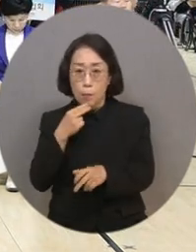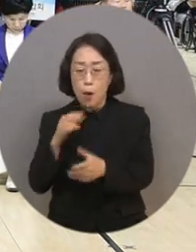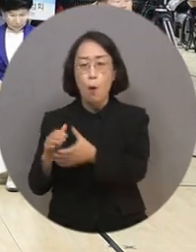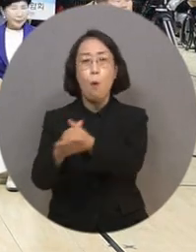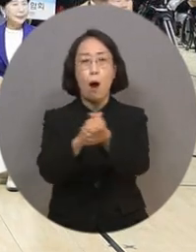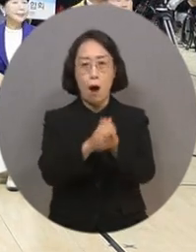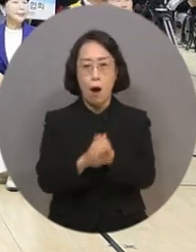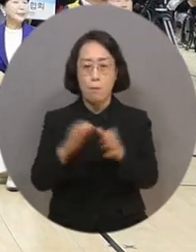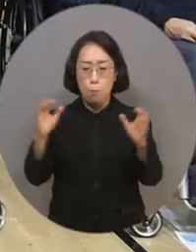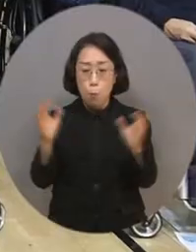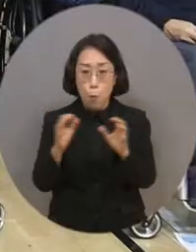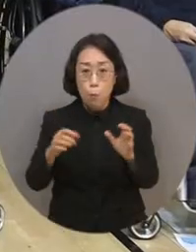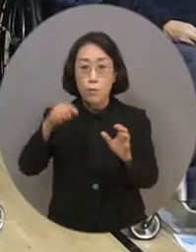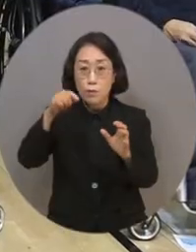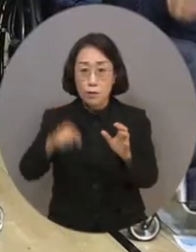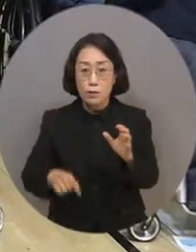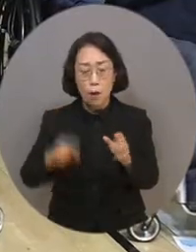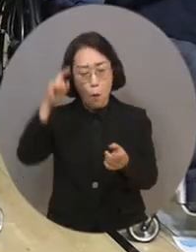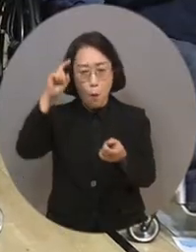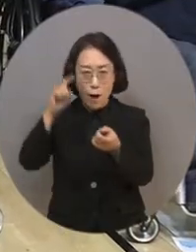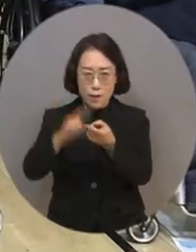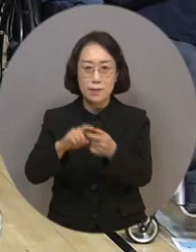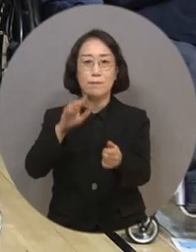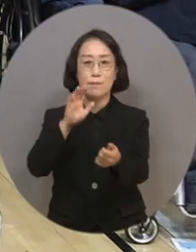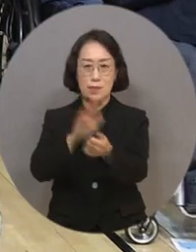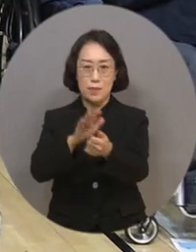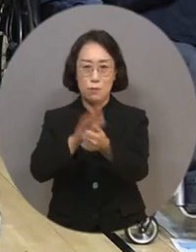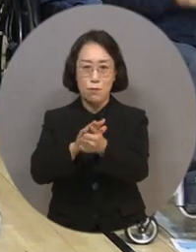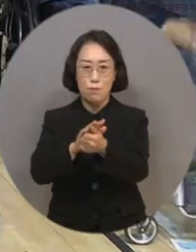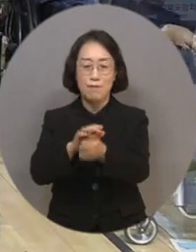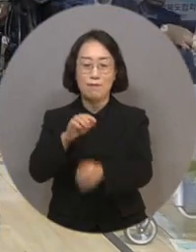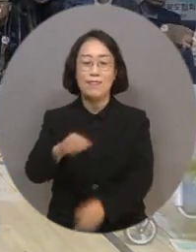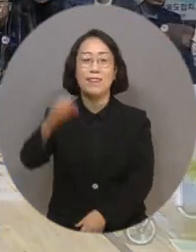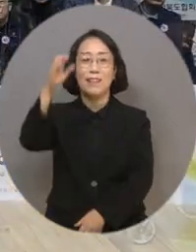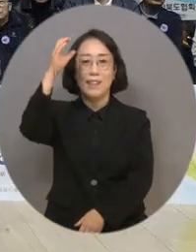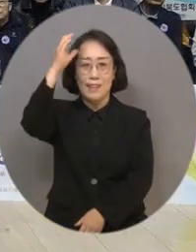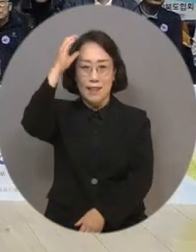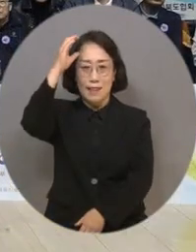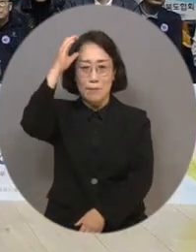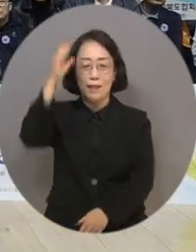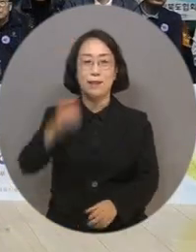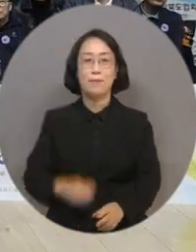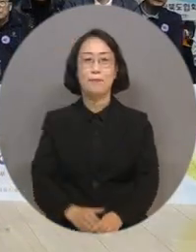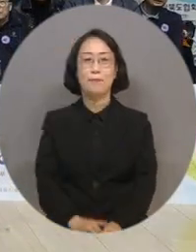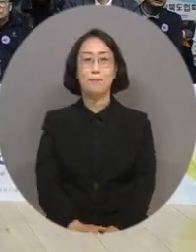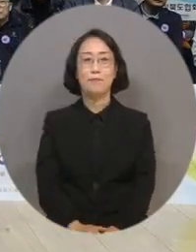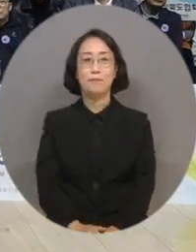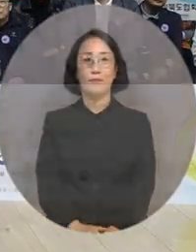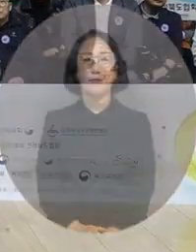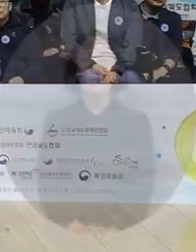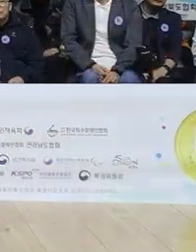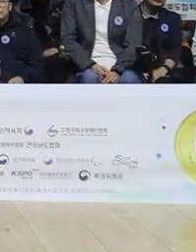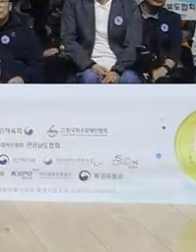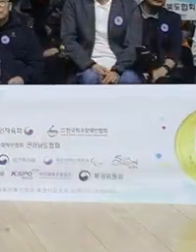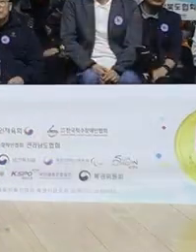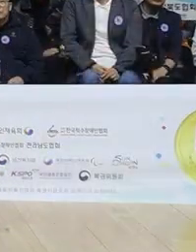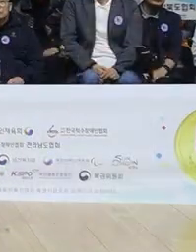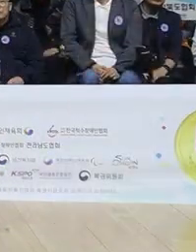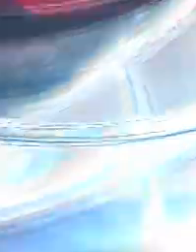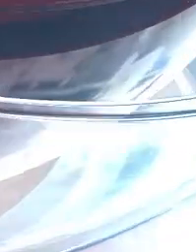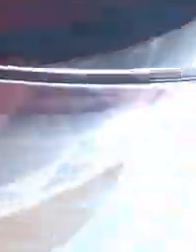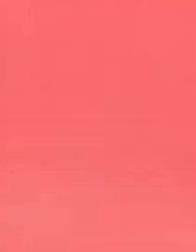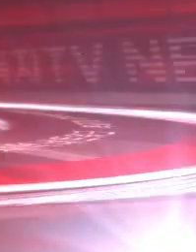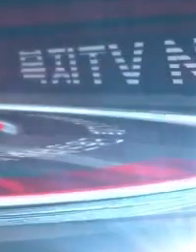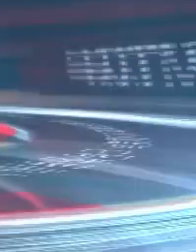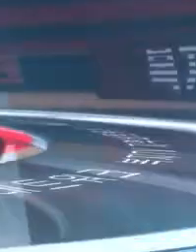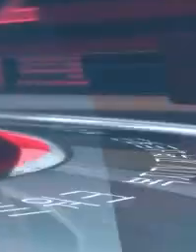장이 열리고 있다는 것에 많은 관심과 지원이 있길 기대합니다. 복지TV 뉴스 김채리입니다.